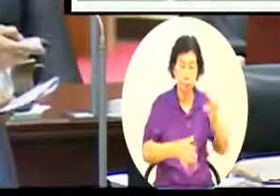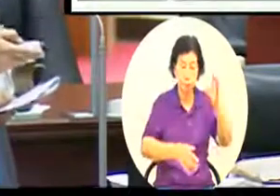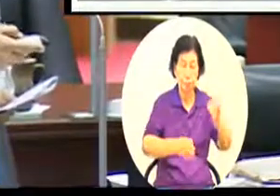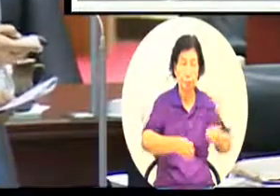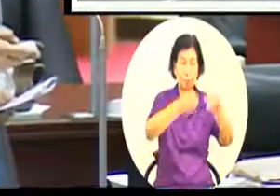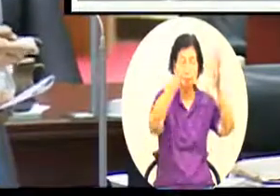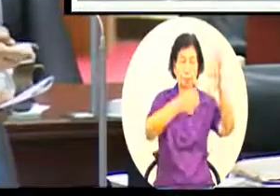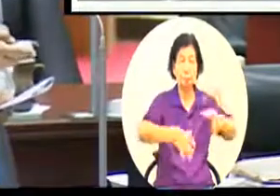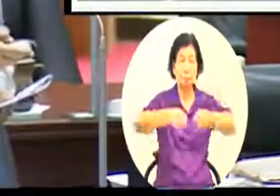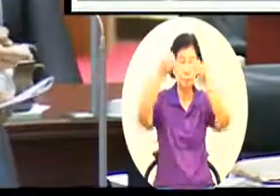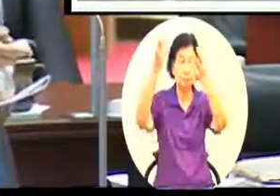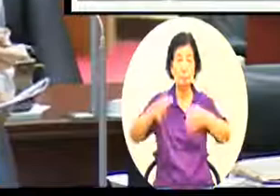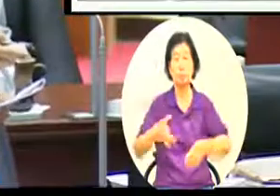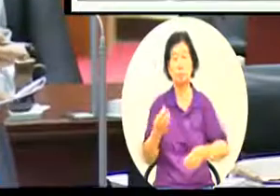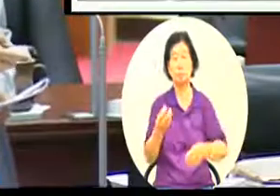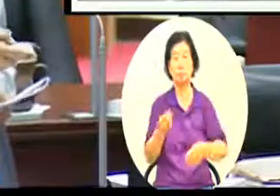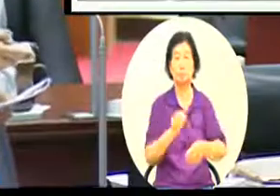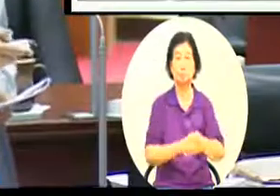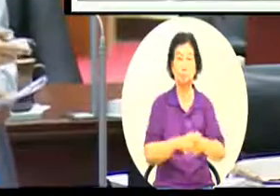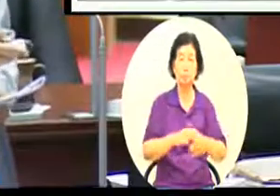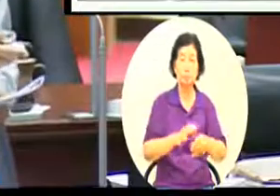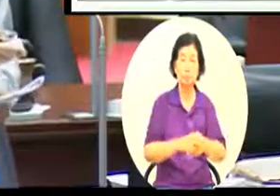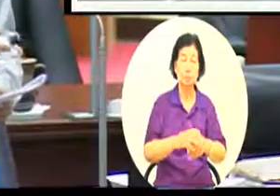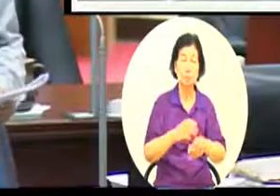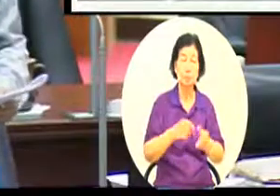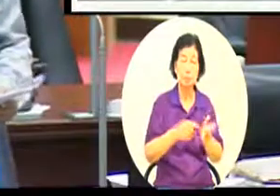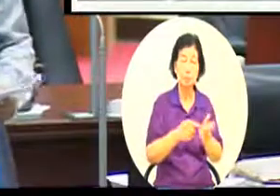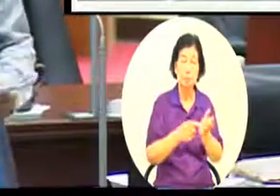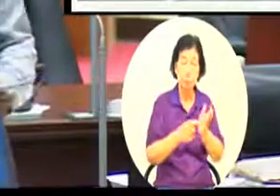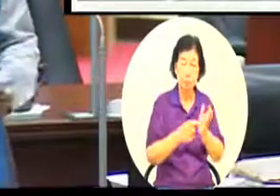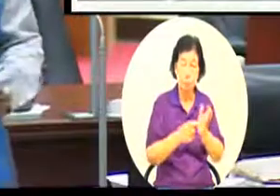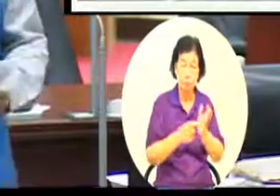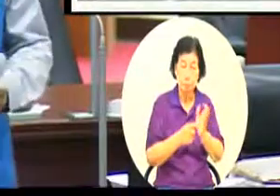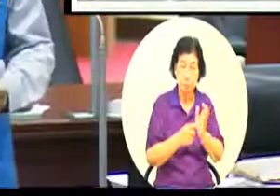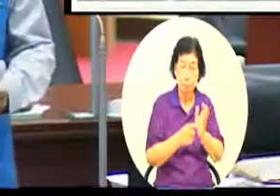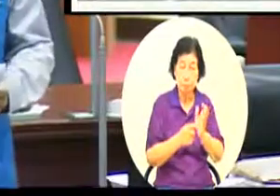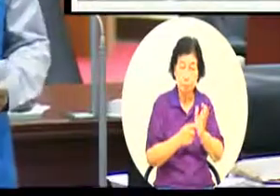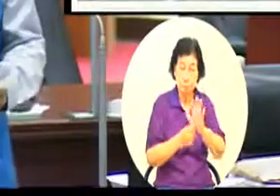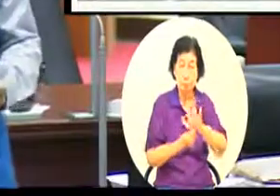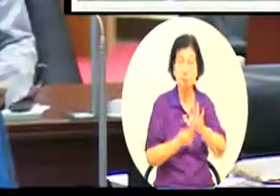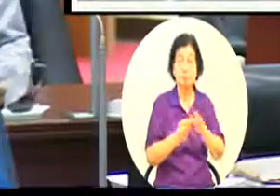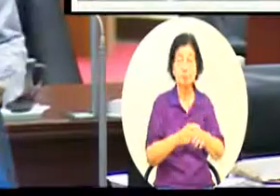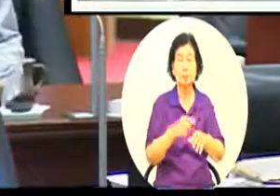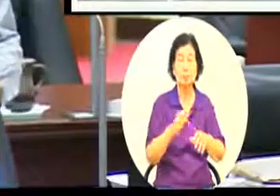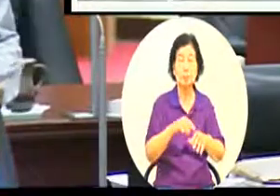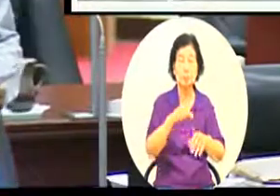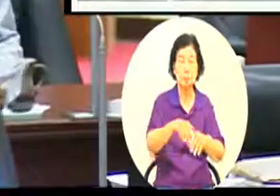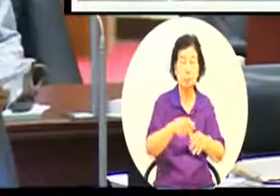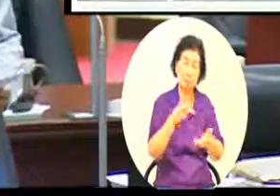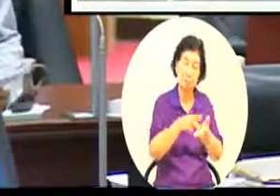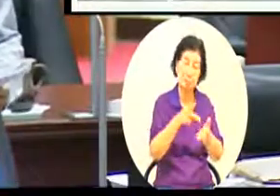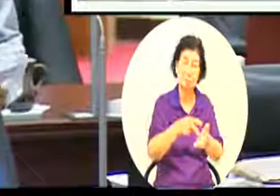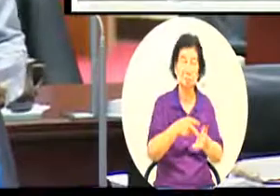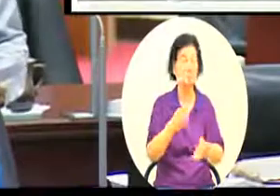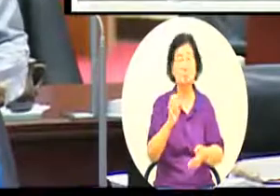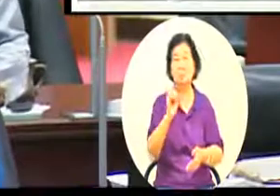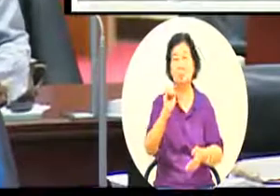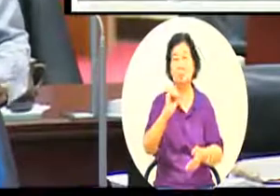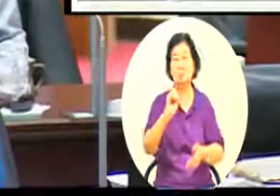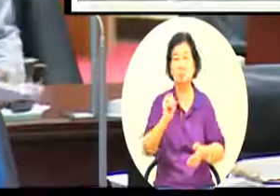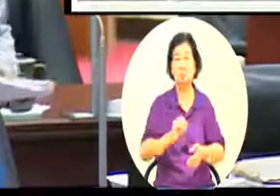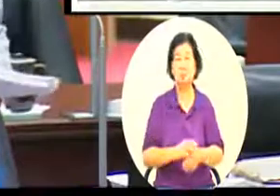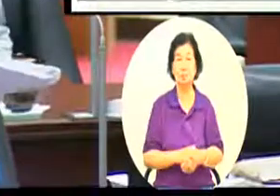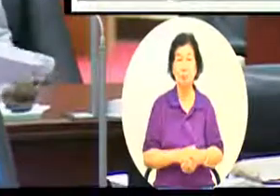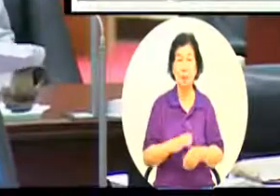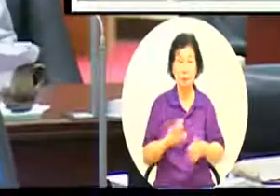上面的表述在租都没有人要租啊。这代表一个什么啊？这个很多一个营运已